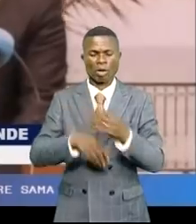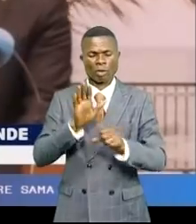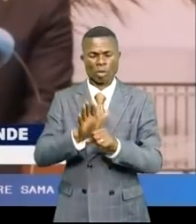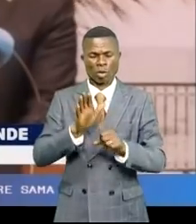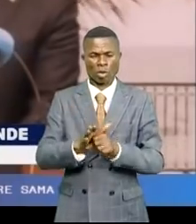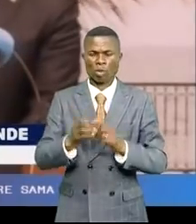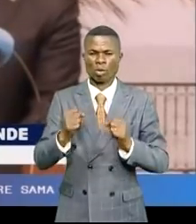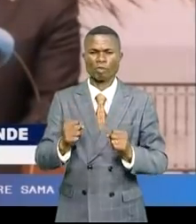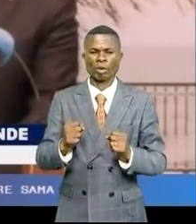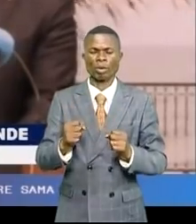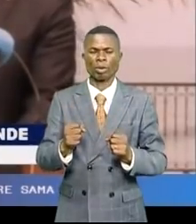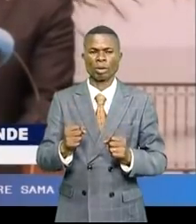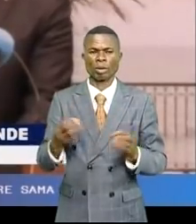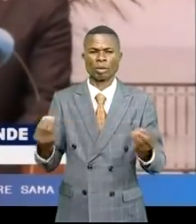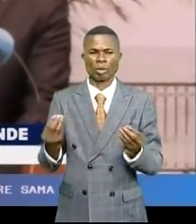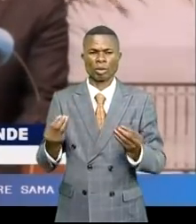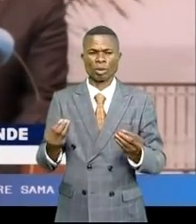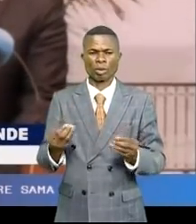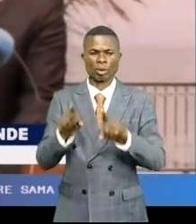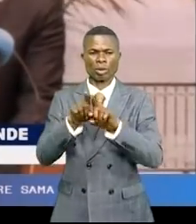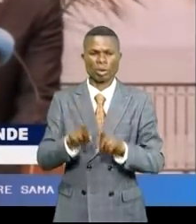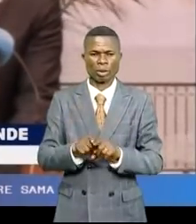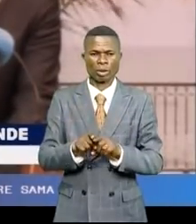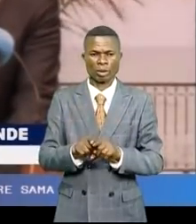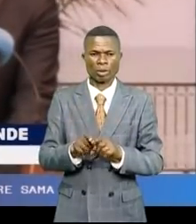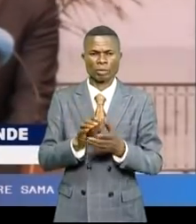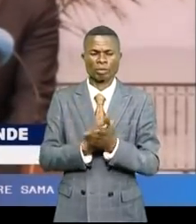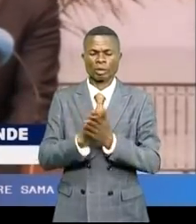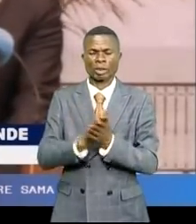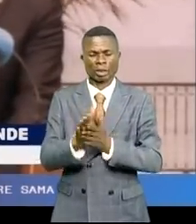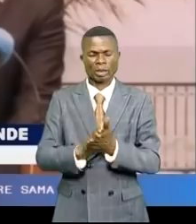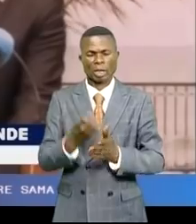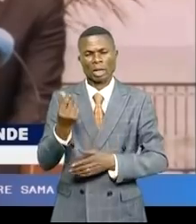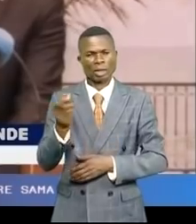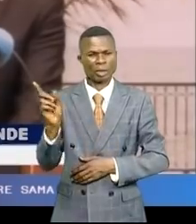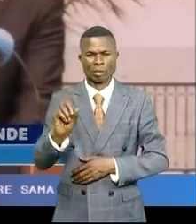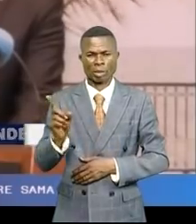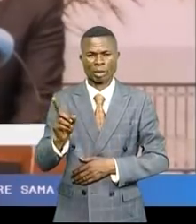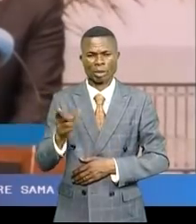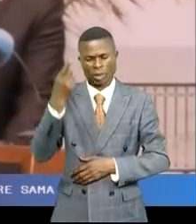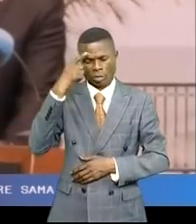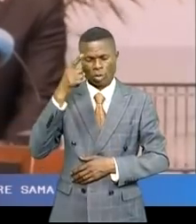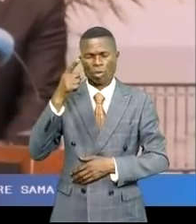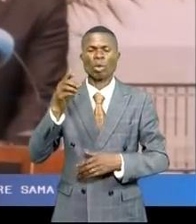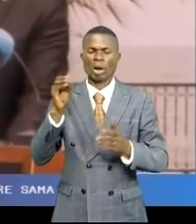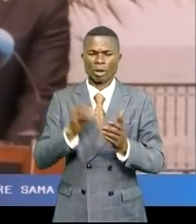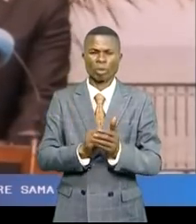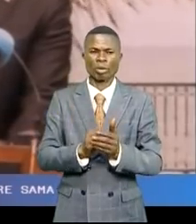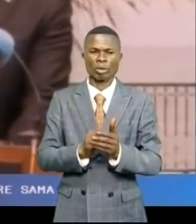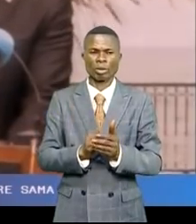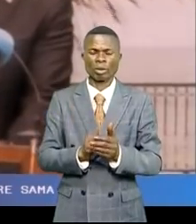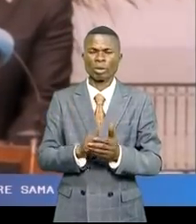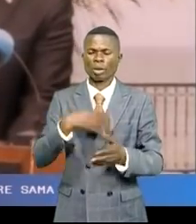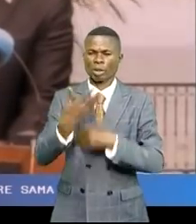détail, ni lésiner sur les moyens pour à la fois assurer